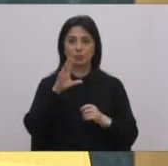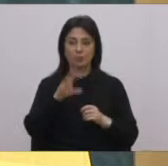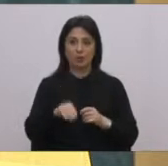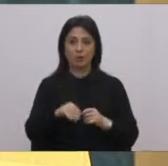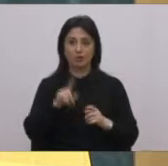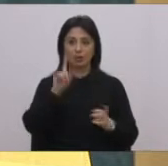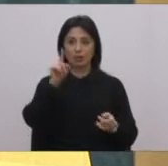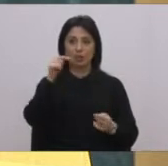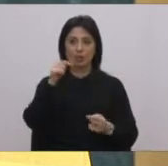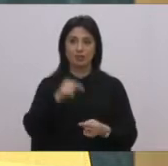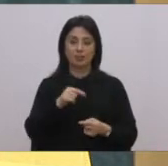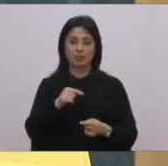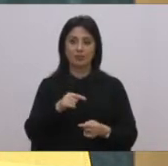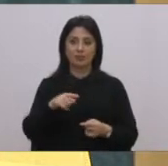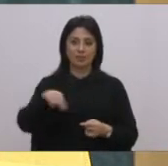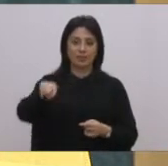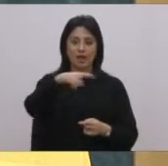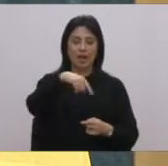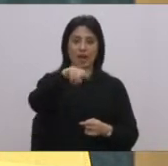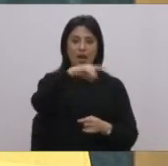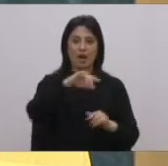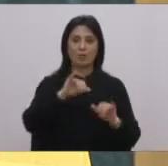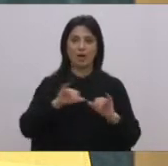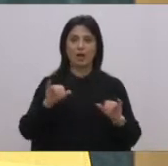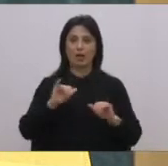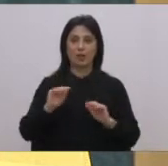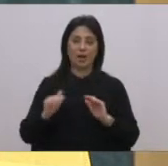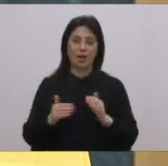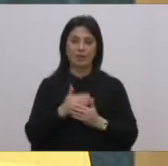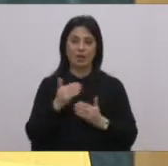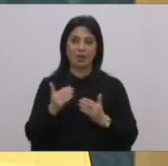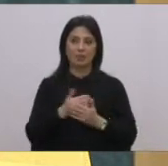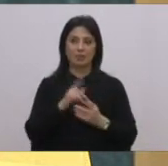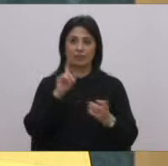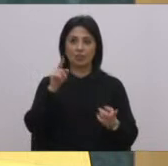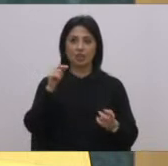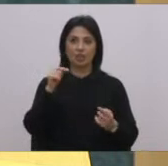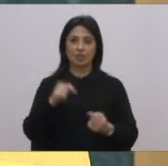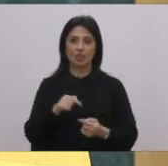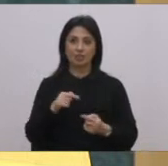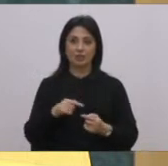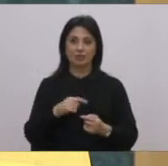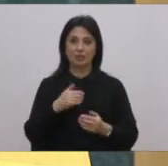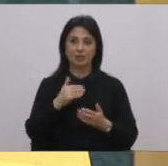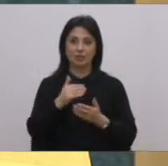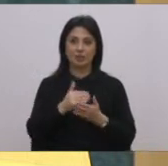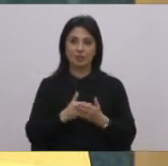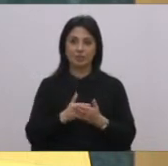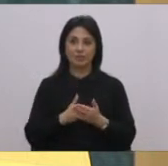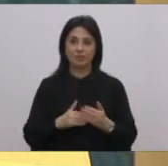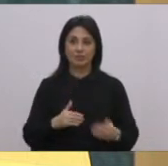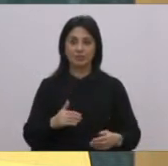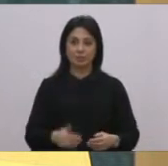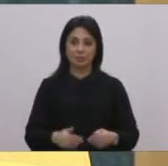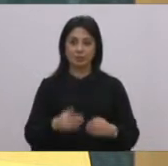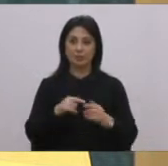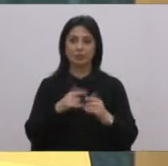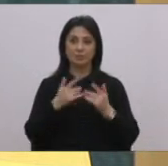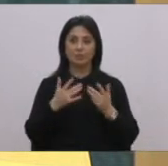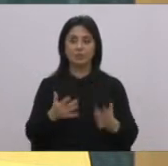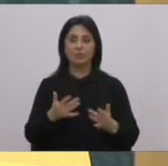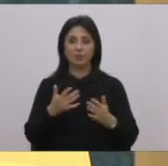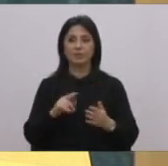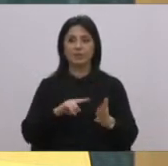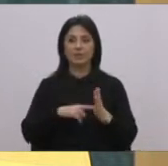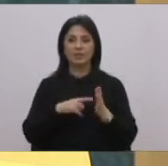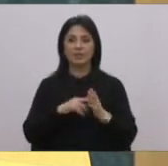შესაბამისი არეალების განვითარებას, განახლებას, შესაბამისი რეკრეაციული სივრცეების, ახალი მიზიდულობის